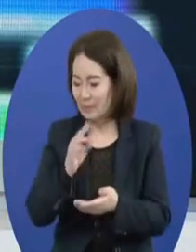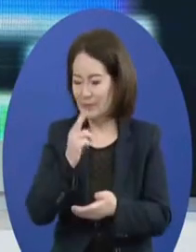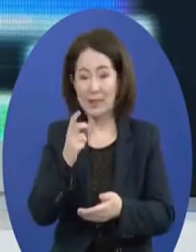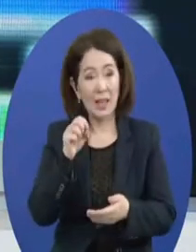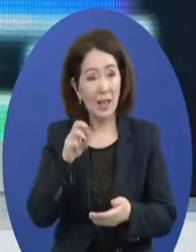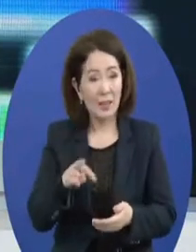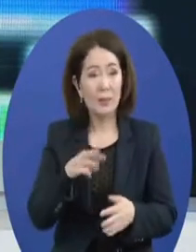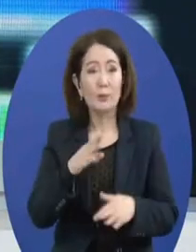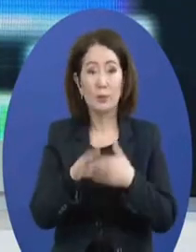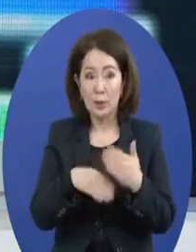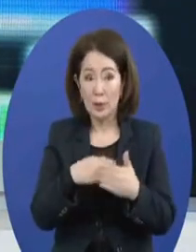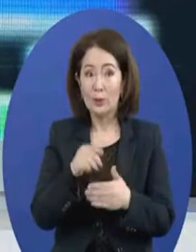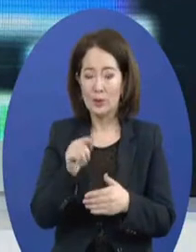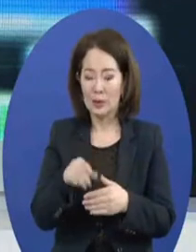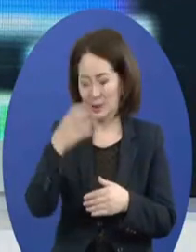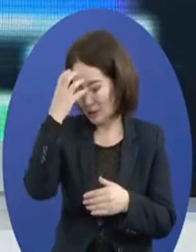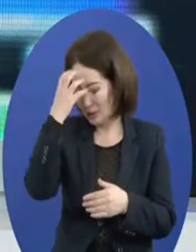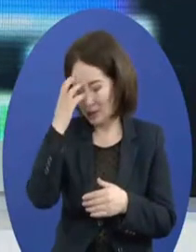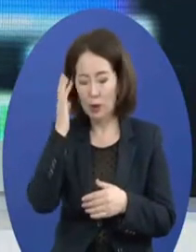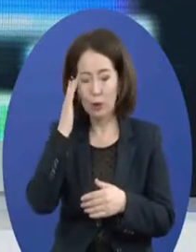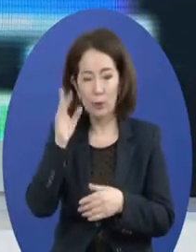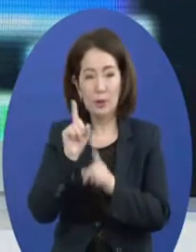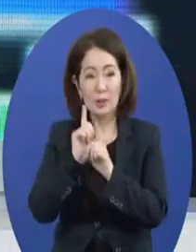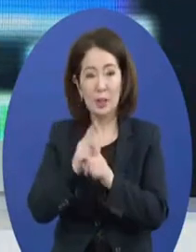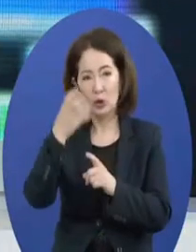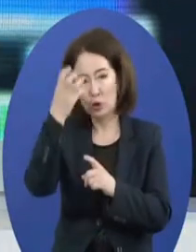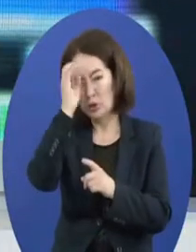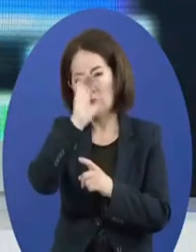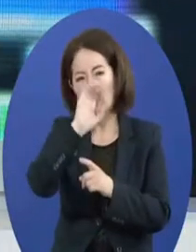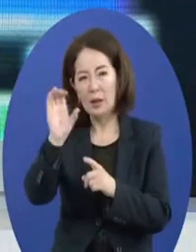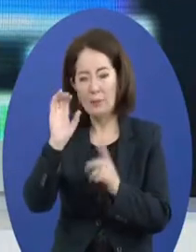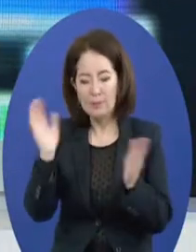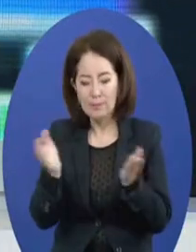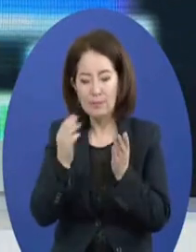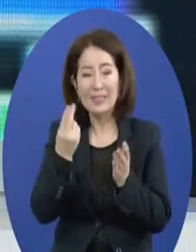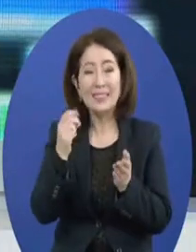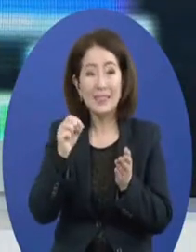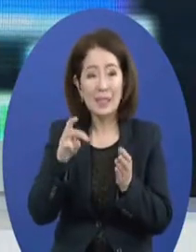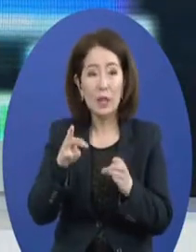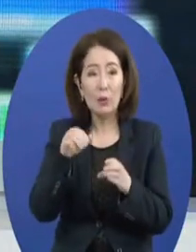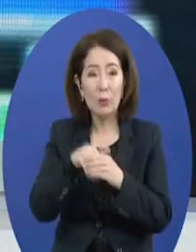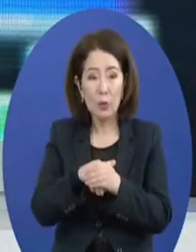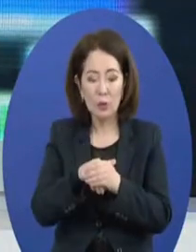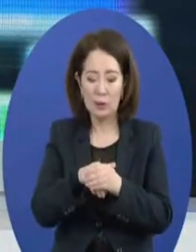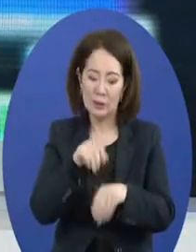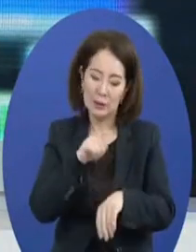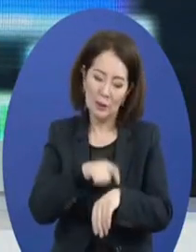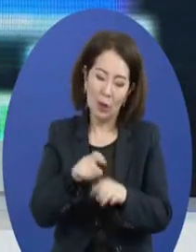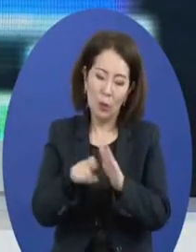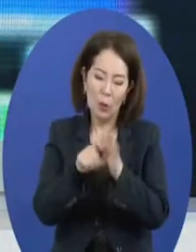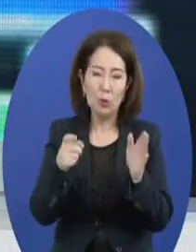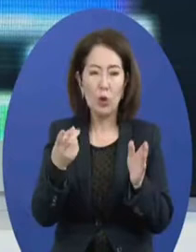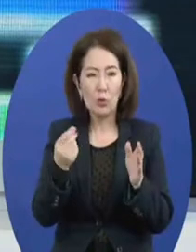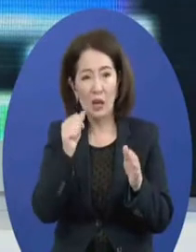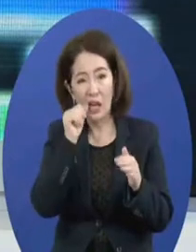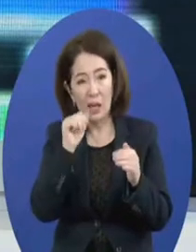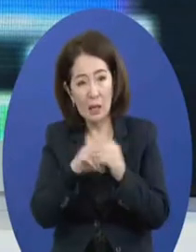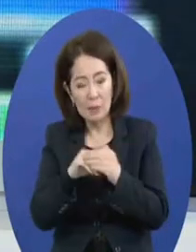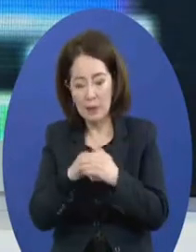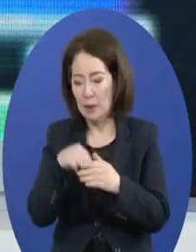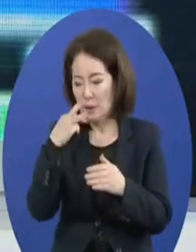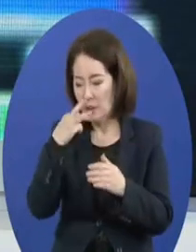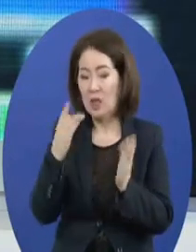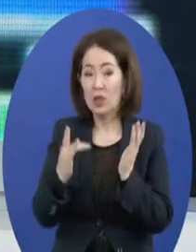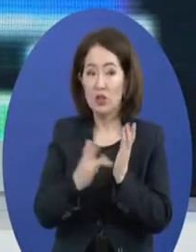нэгтгэж хяндаг болж байна. Засгийн газраас бодлогоор төрийн байгууллагуудыг цахимжуулах ажлыг эрчимжүүлж, цаг хугацаа, хөрөнгө мөнгө хэмнэж, мэдээллийн